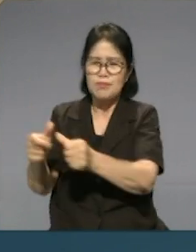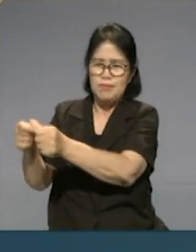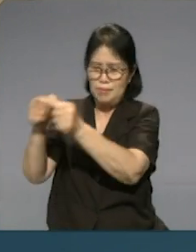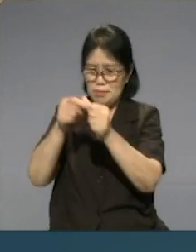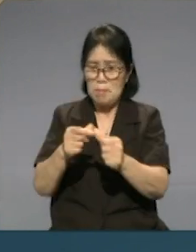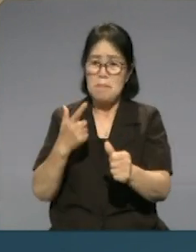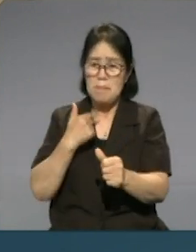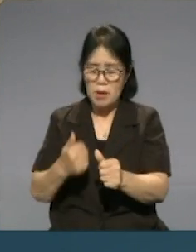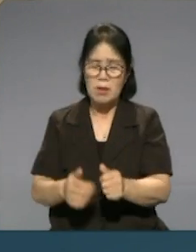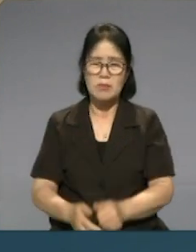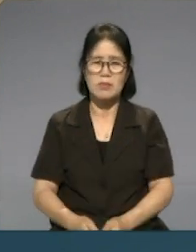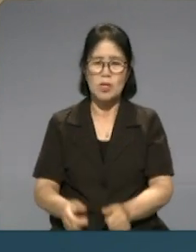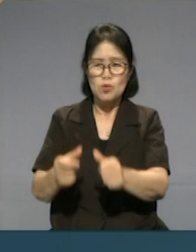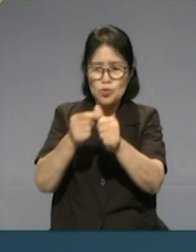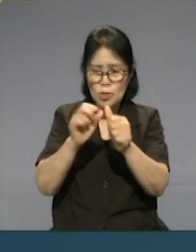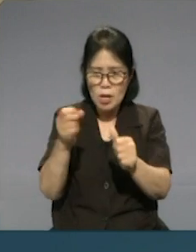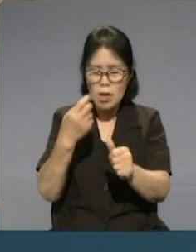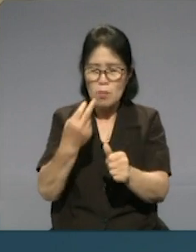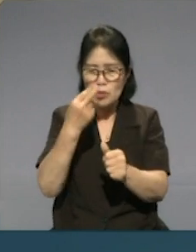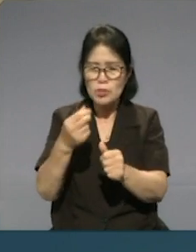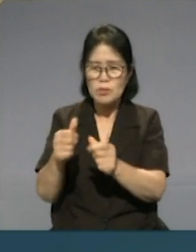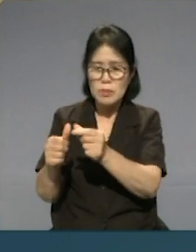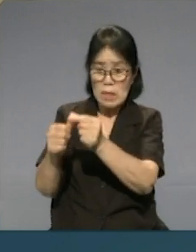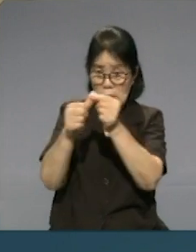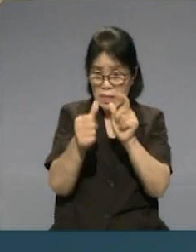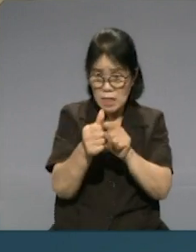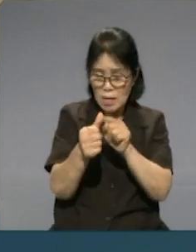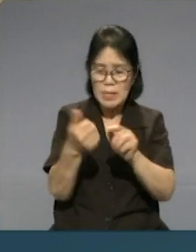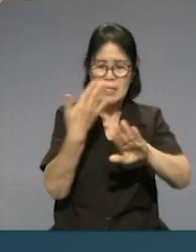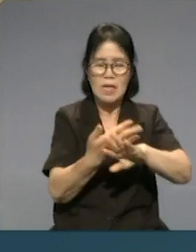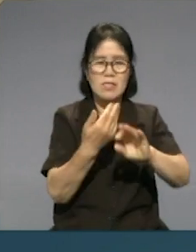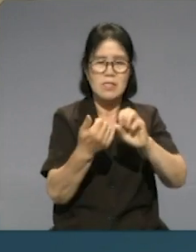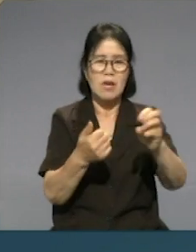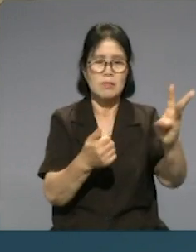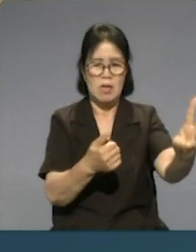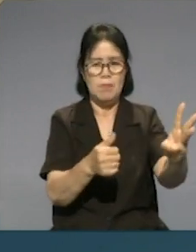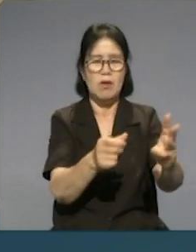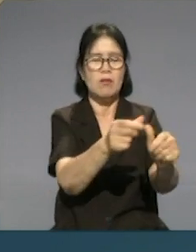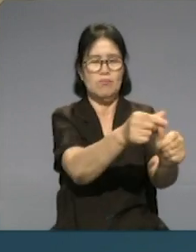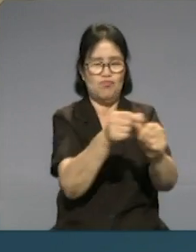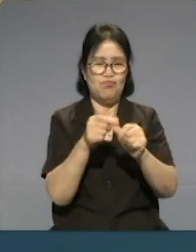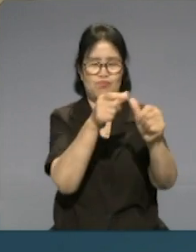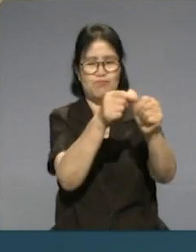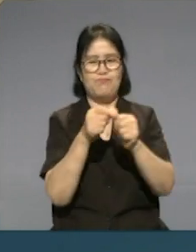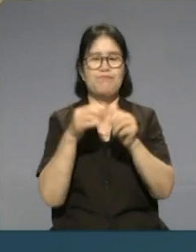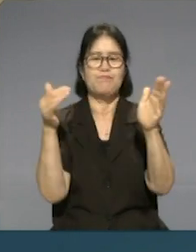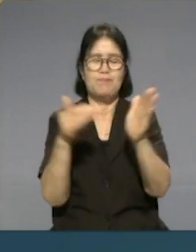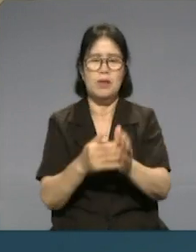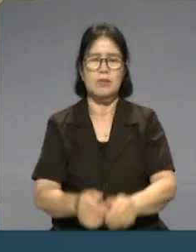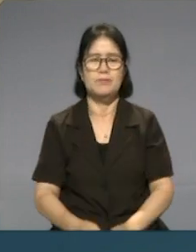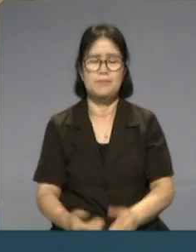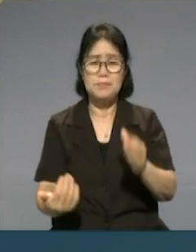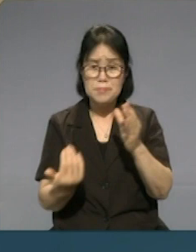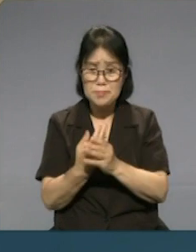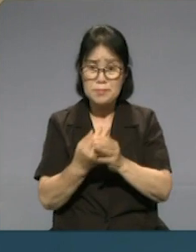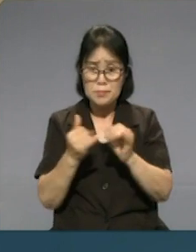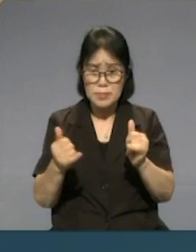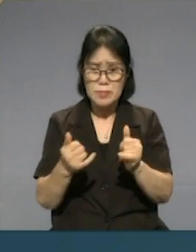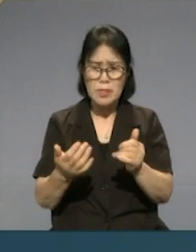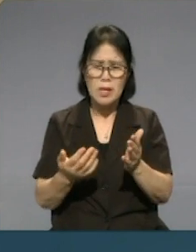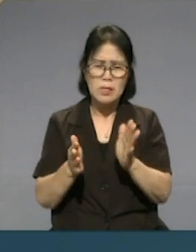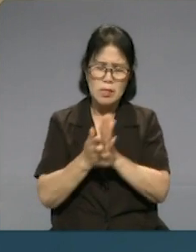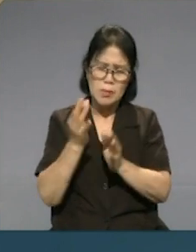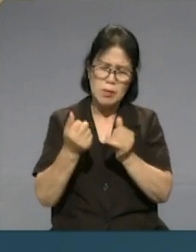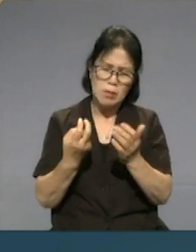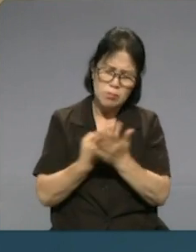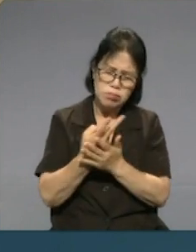있었고 유 씨에 의해 목숨 구한 정영석 씨가 다시 또 3명의 시민을 구했습니다. 살고자 시민들이 발버둥 칠 때